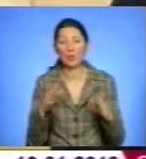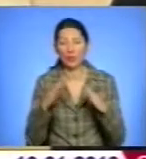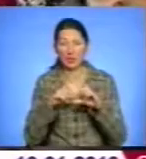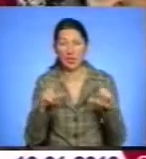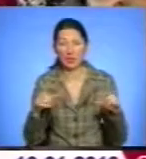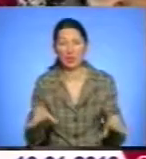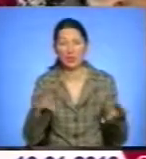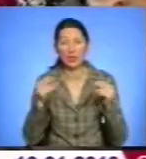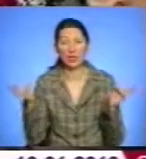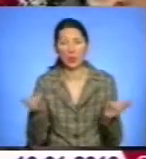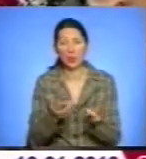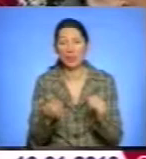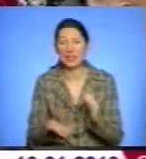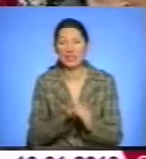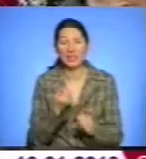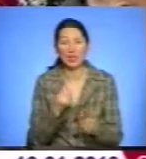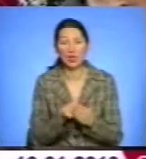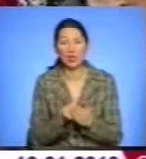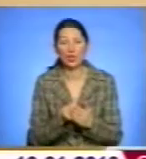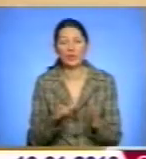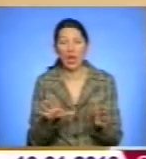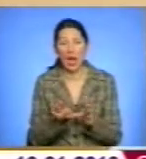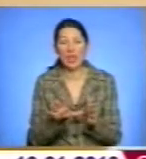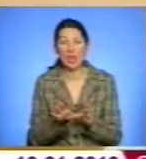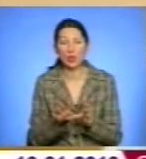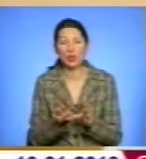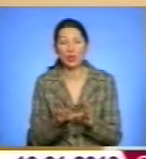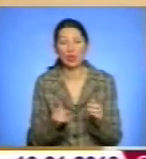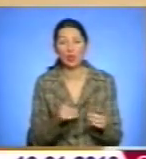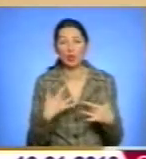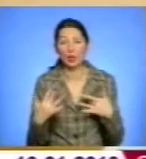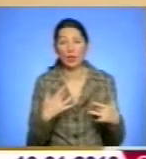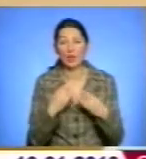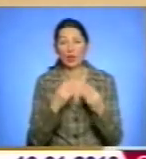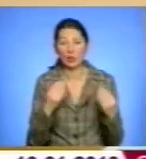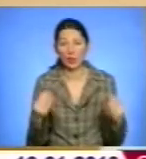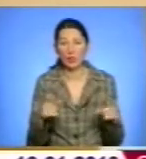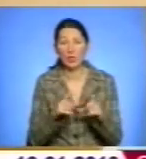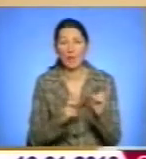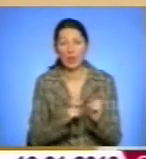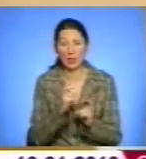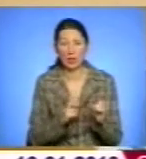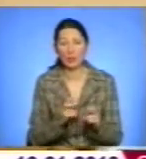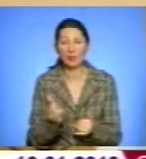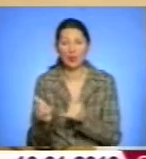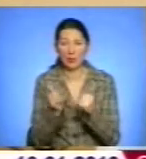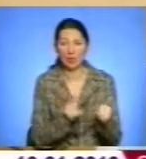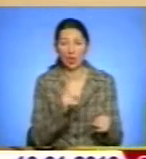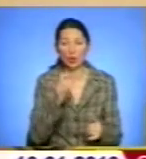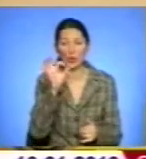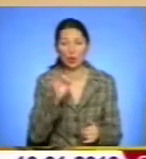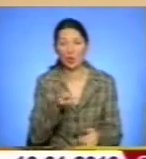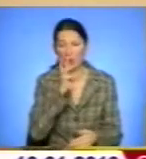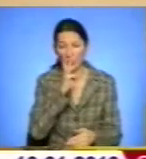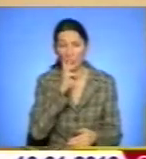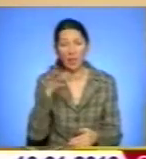проблема для них – нестача коштів на енергоносії. Щодо театрально-видовищних підприємств, забезпечено на 100% заробітна плата